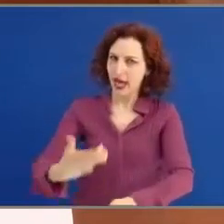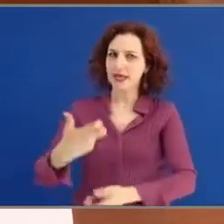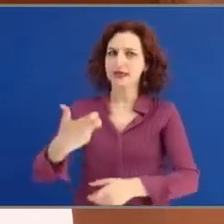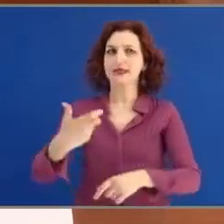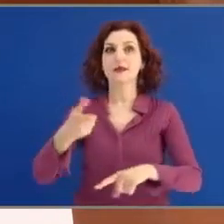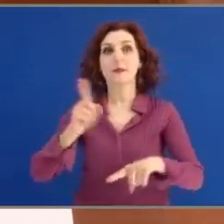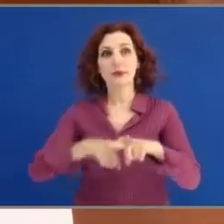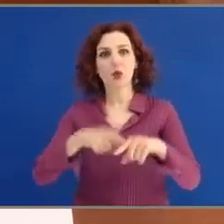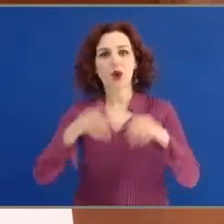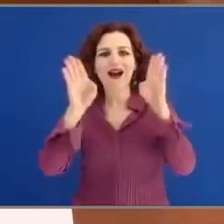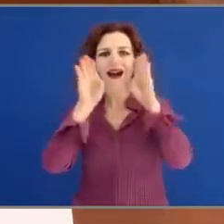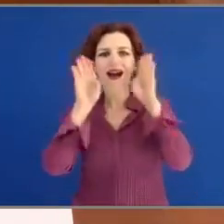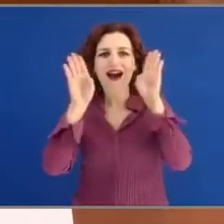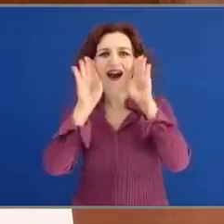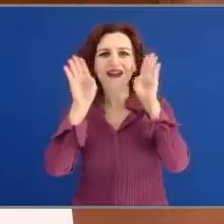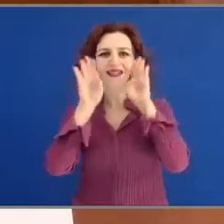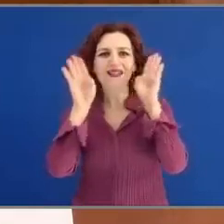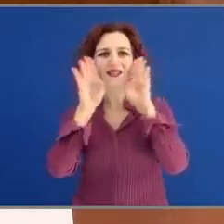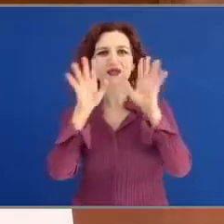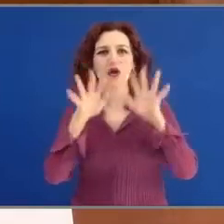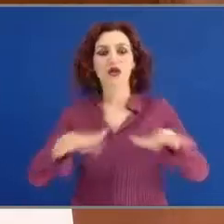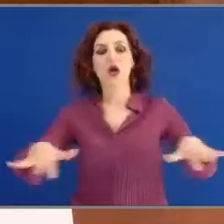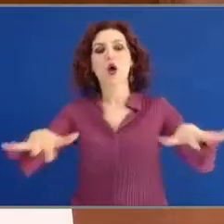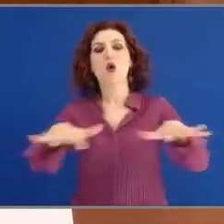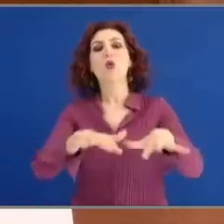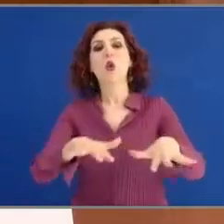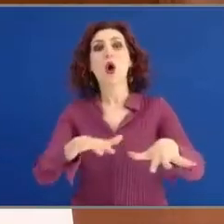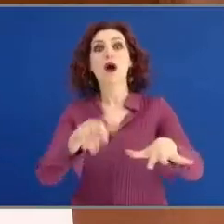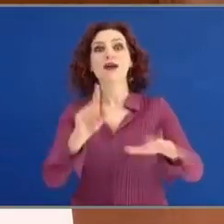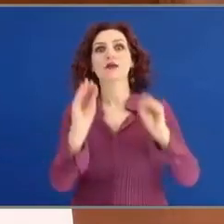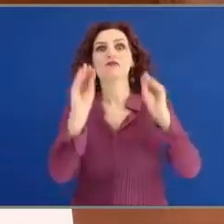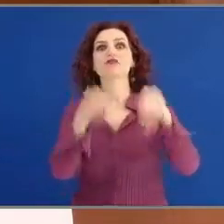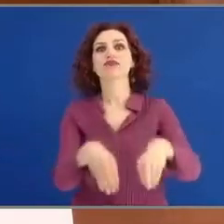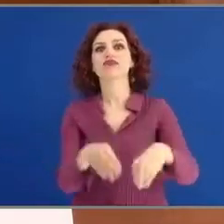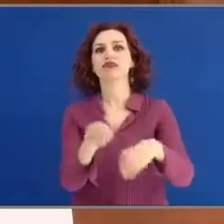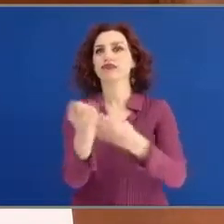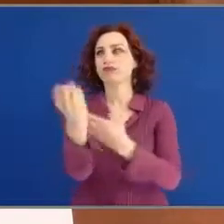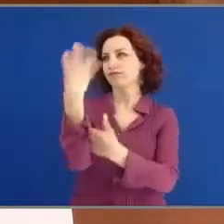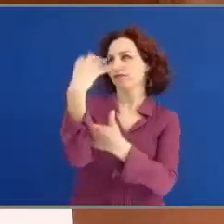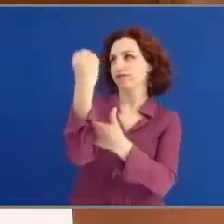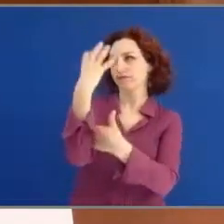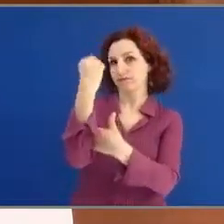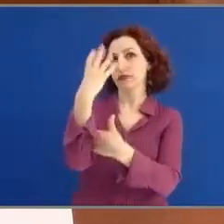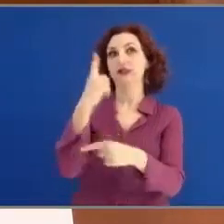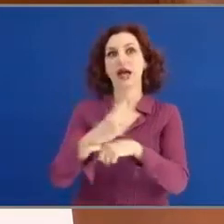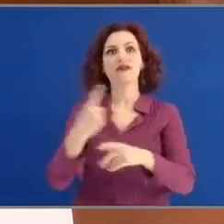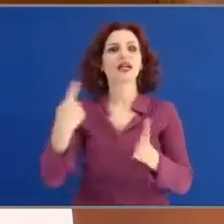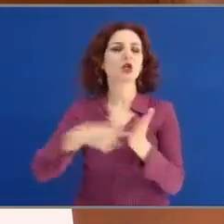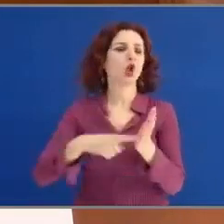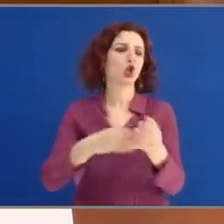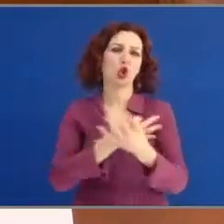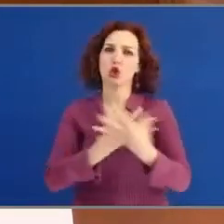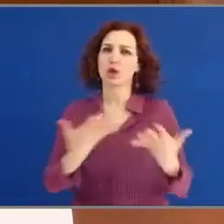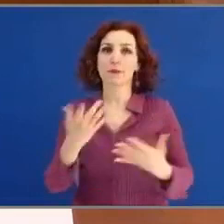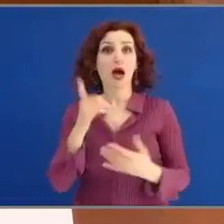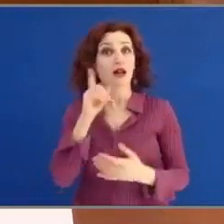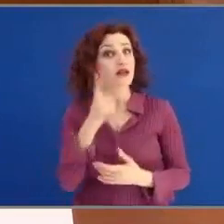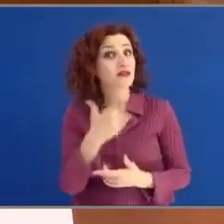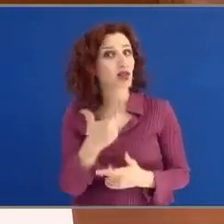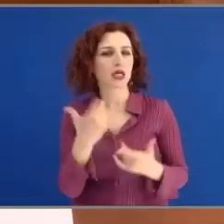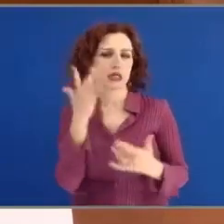formativi che devono riprendere il ciclo normale, perché altrimenti si rischia. Ivan